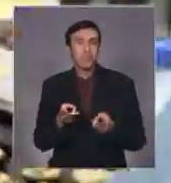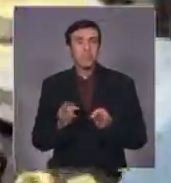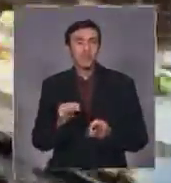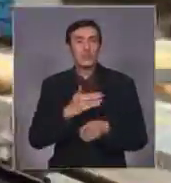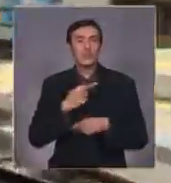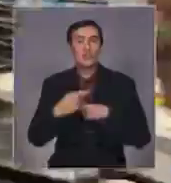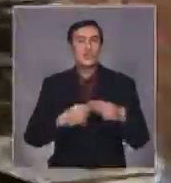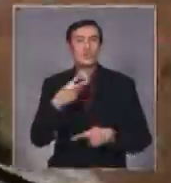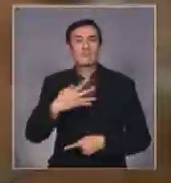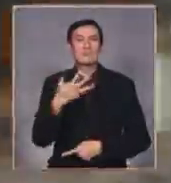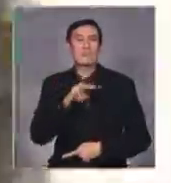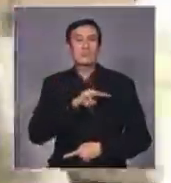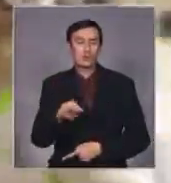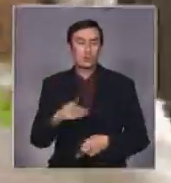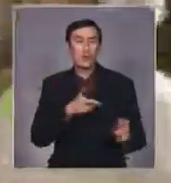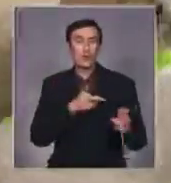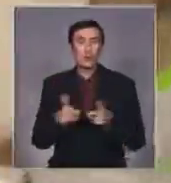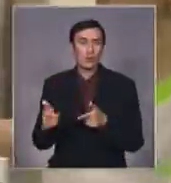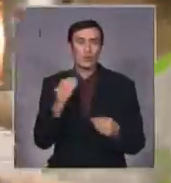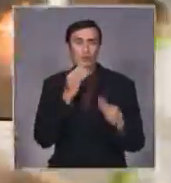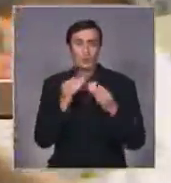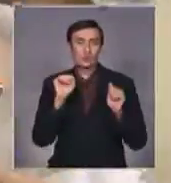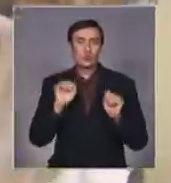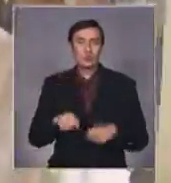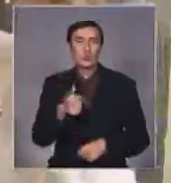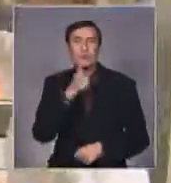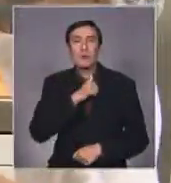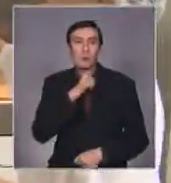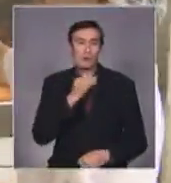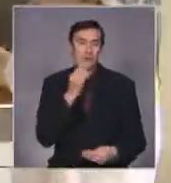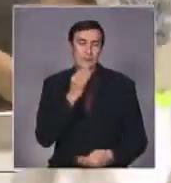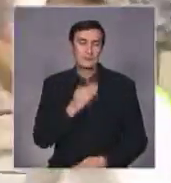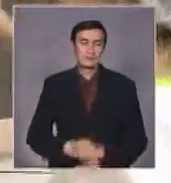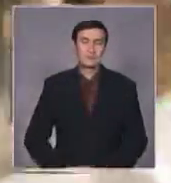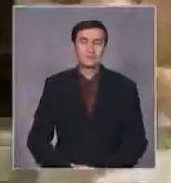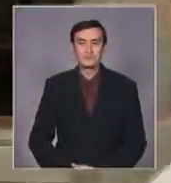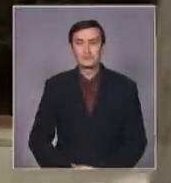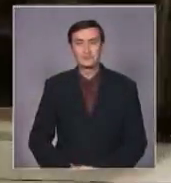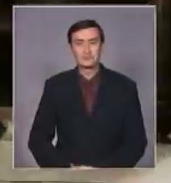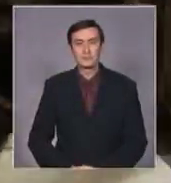через 25 минут готовую продукцию уже можно будет пробовать.